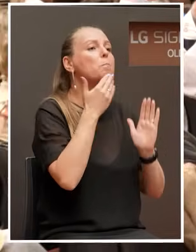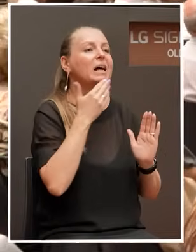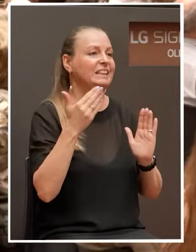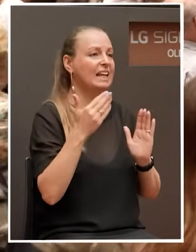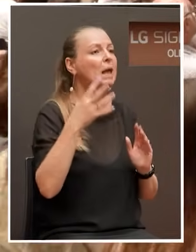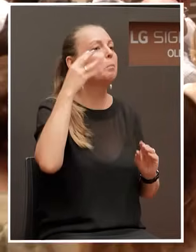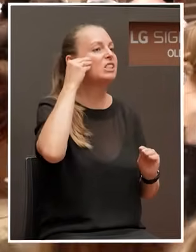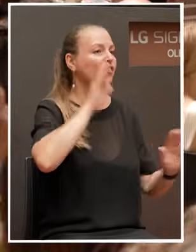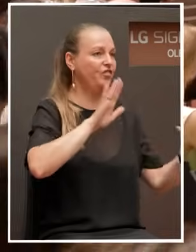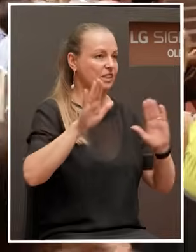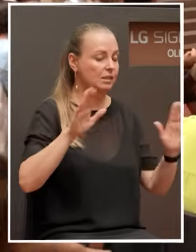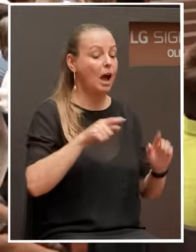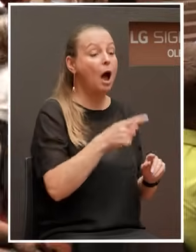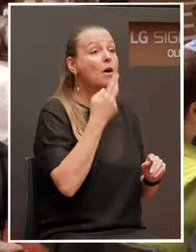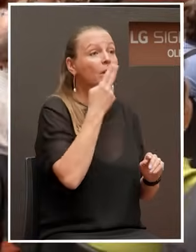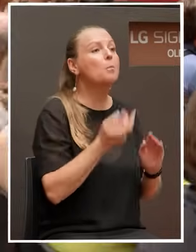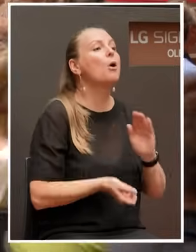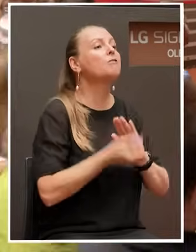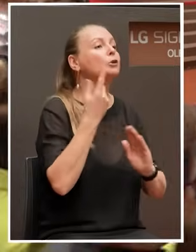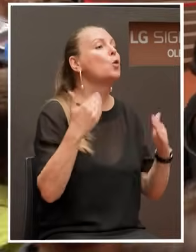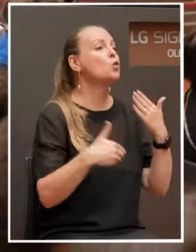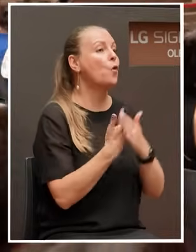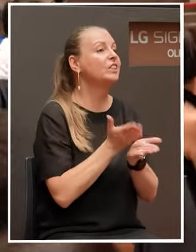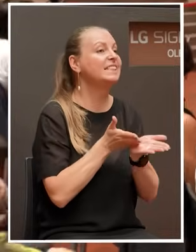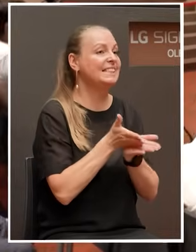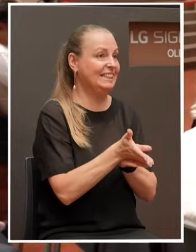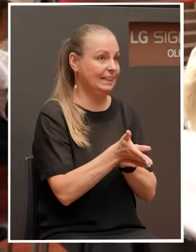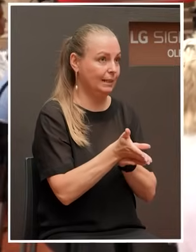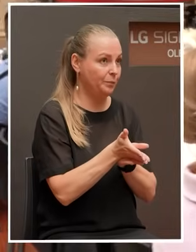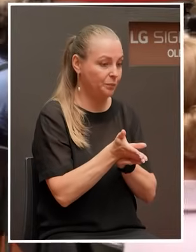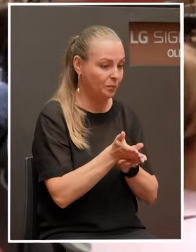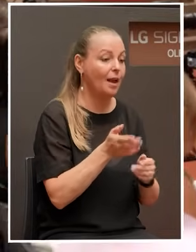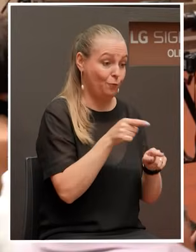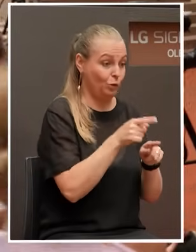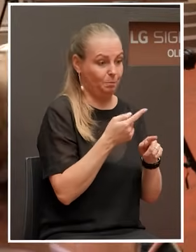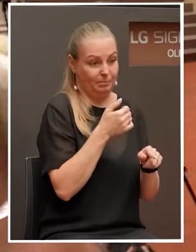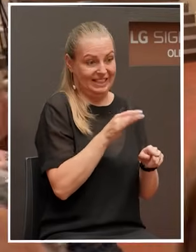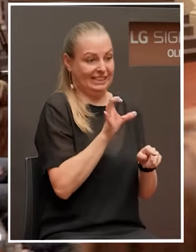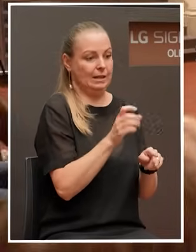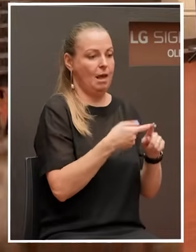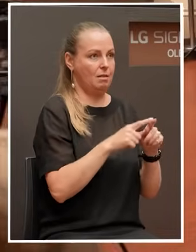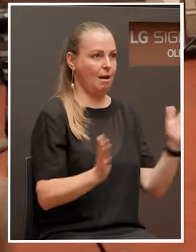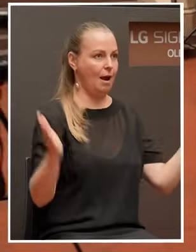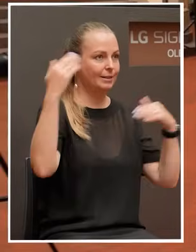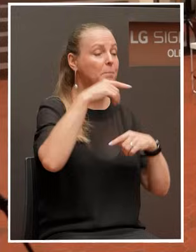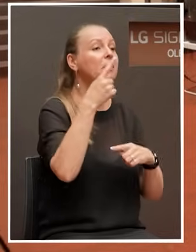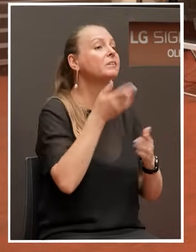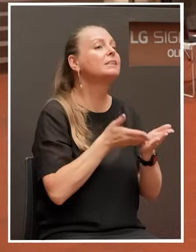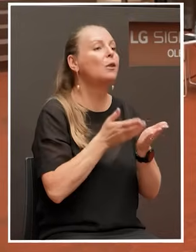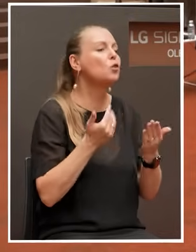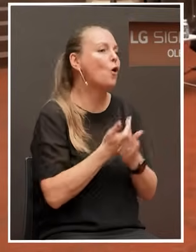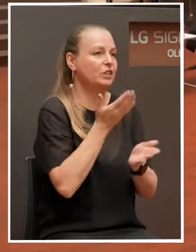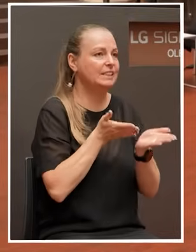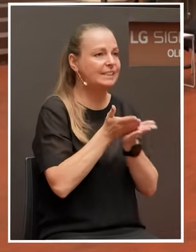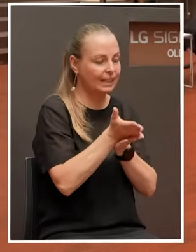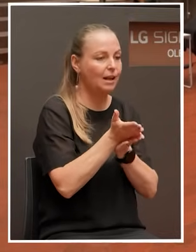выставке, манифестировал рождение нового стиля. Стиля, который, с одной стороны, воспринимался как преемственный по